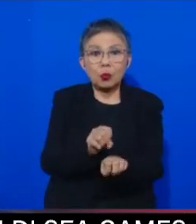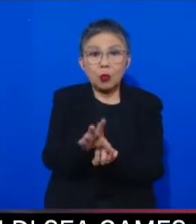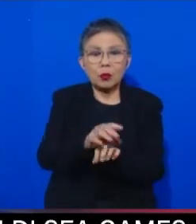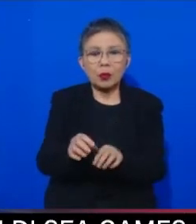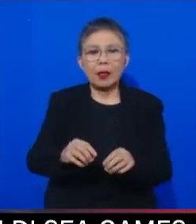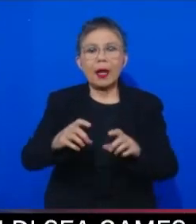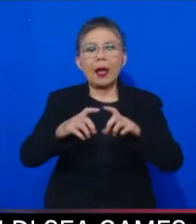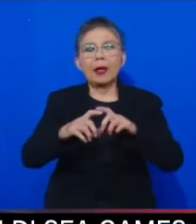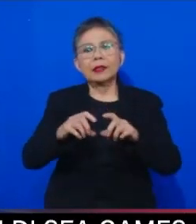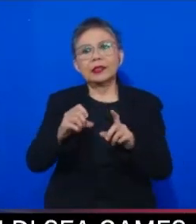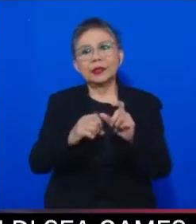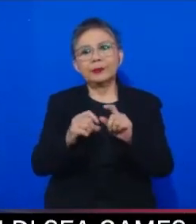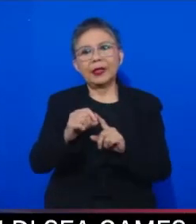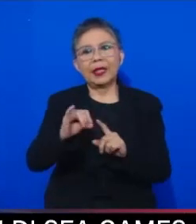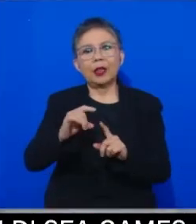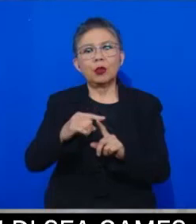membuat meriam pipa.